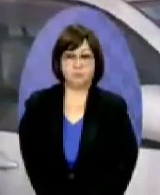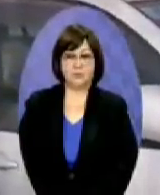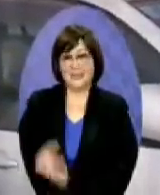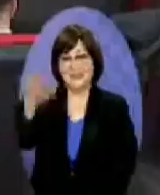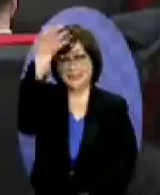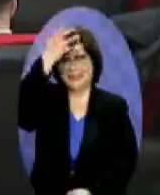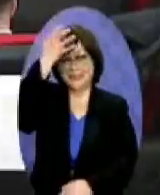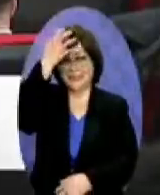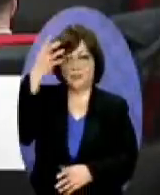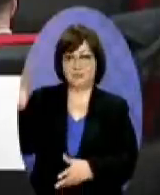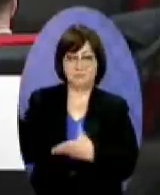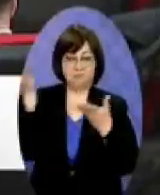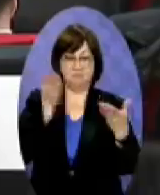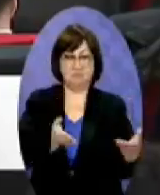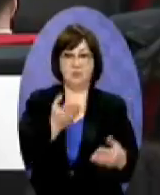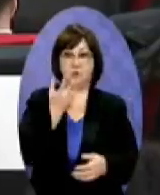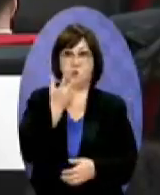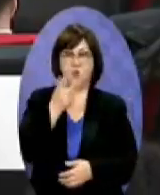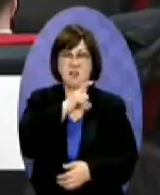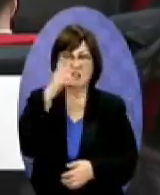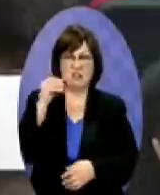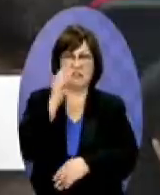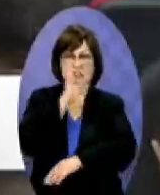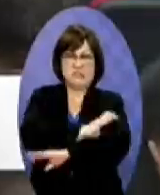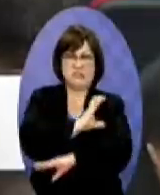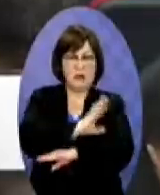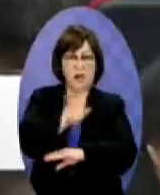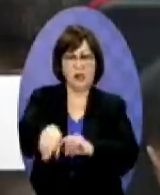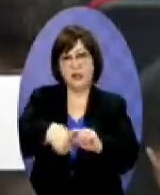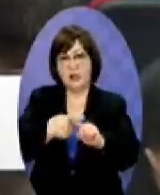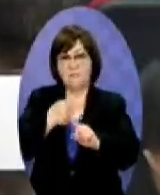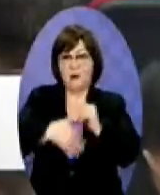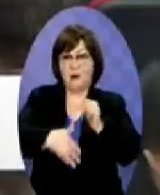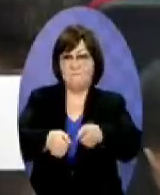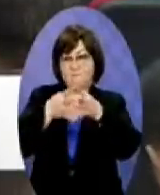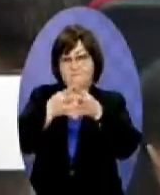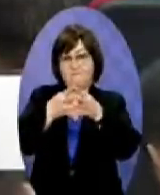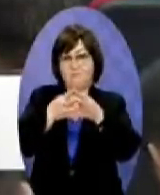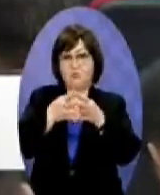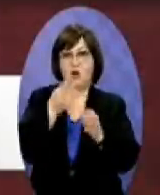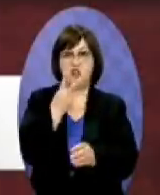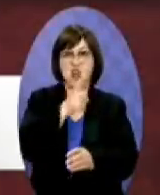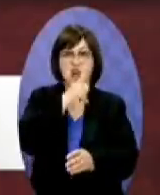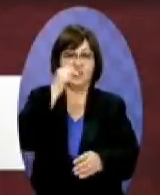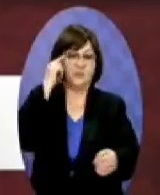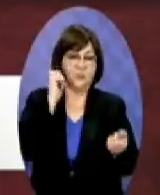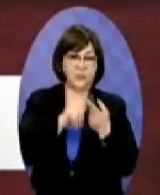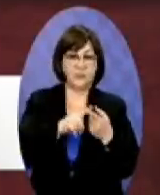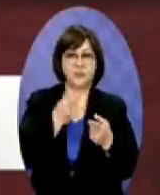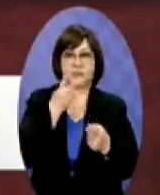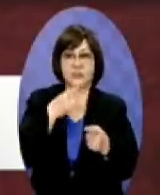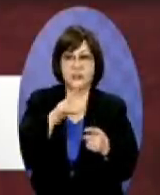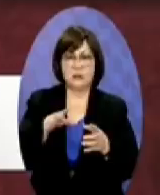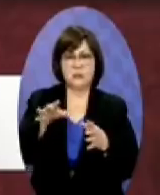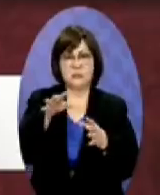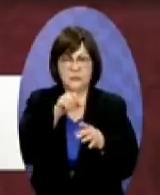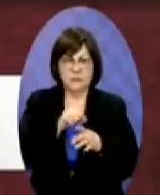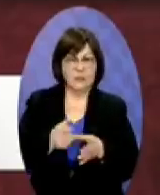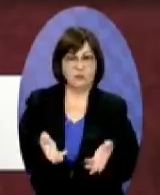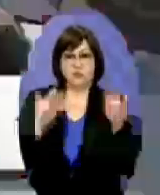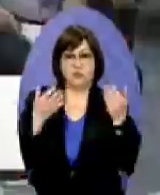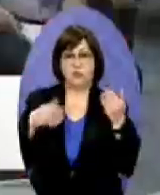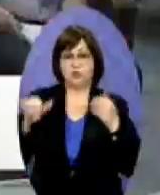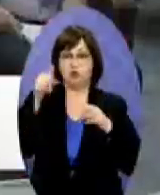Засгийн газрын зүгээс 3 ээлжээр хичээлж байгаа сургуулийг 2 ээлжтэй болох нийслэлийн цэцэрлэгийн ачаалал бууруулах зорилт тавьсан. Энэ зорилтыг биелүүлэхийн тулд өнгөрсөн онд улсын